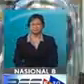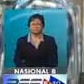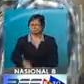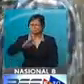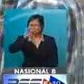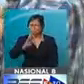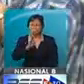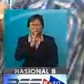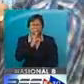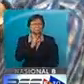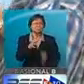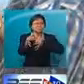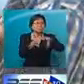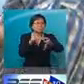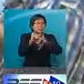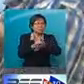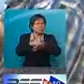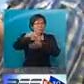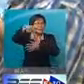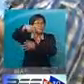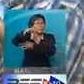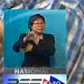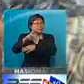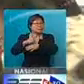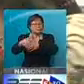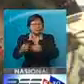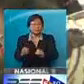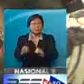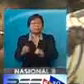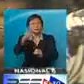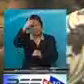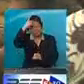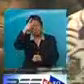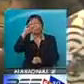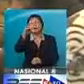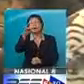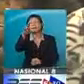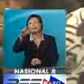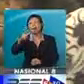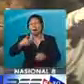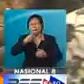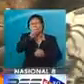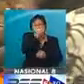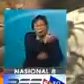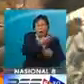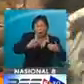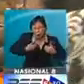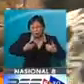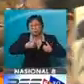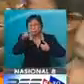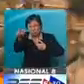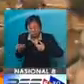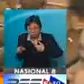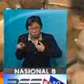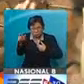awam menjelaskan demikian dalam sidang media di pejabat beliau dat kamarul turut mendedahkan yang terdapat individu